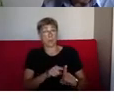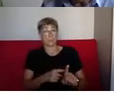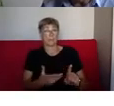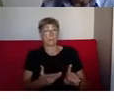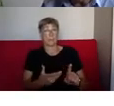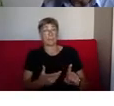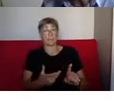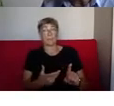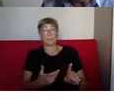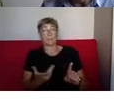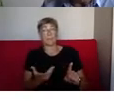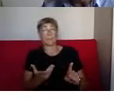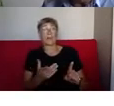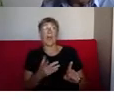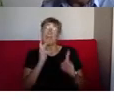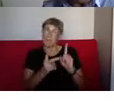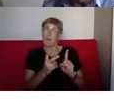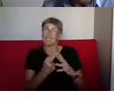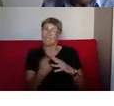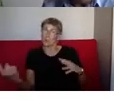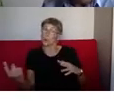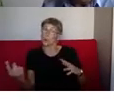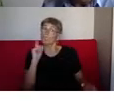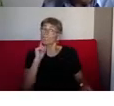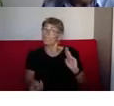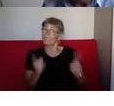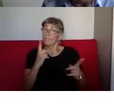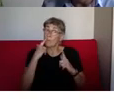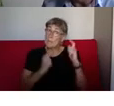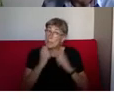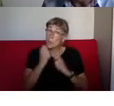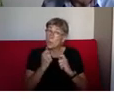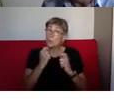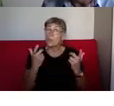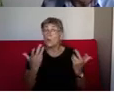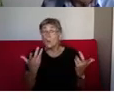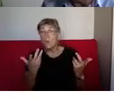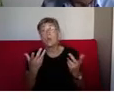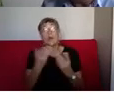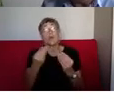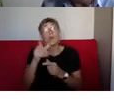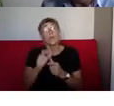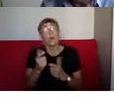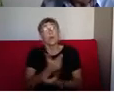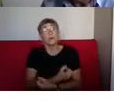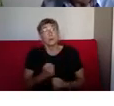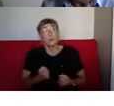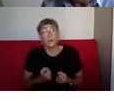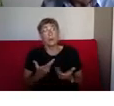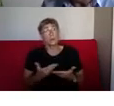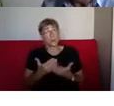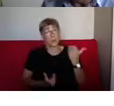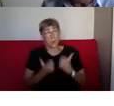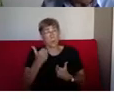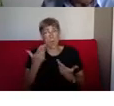il peut aussi favoriser l'exclusion pour les personnes que l'on accompagne. Malheureusement, beaucoup de demandeurs d'emploi en situation de handicap n'ont pas les